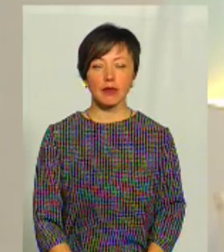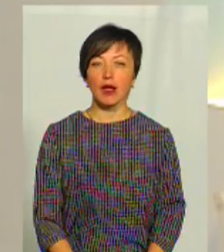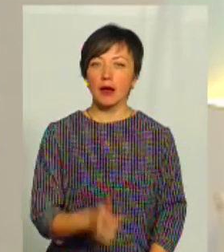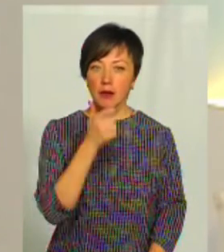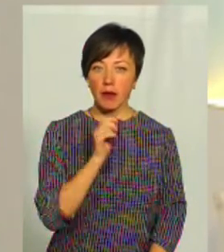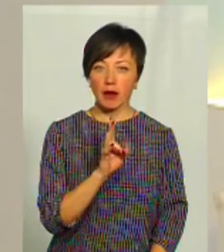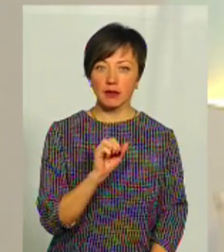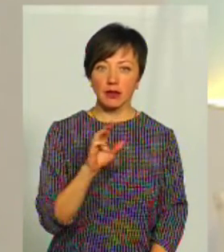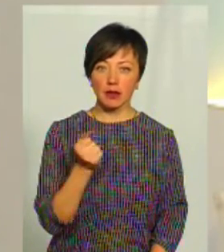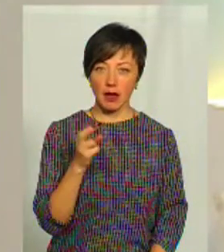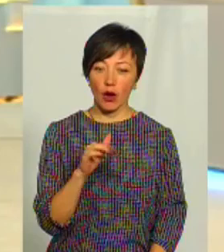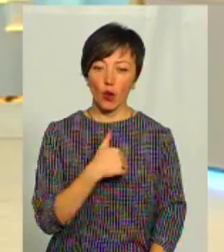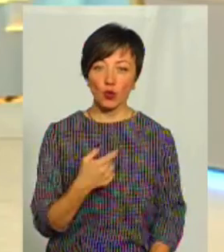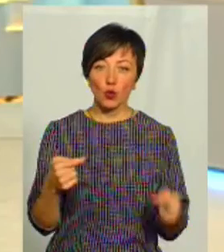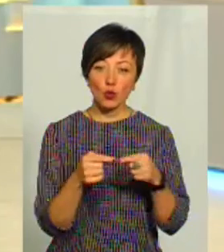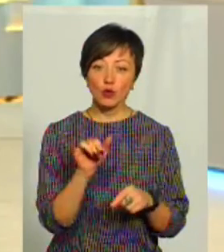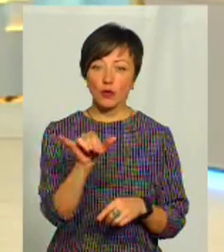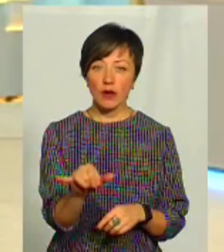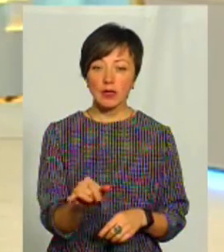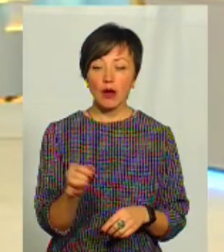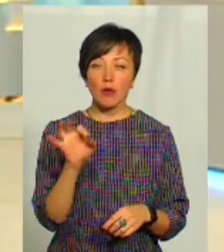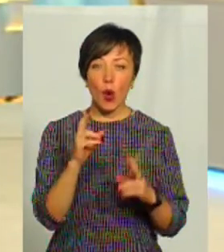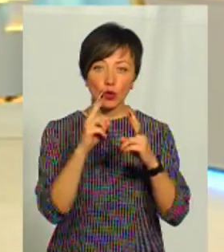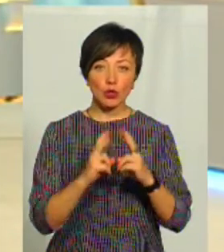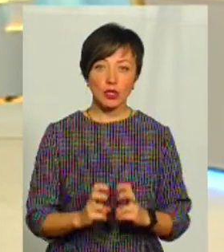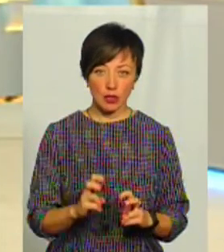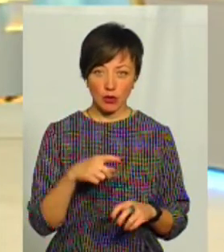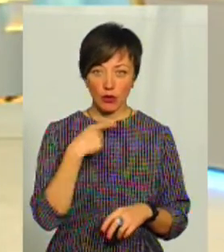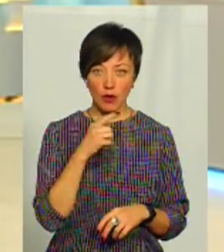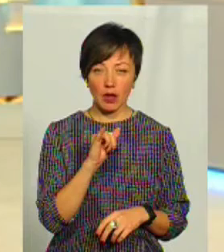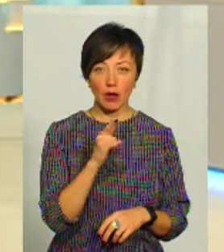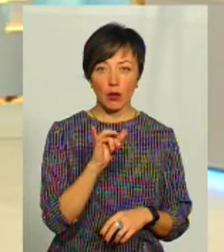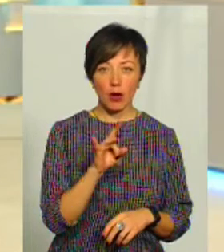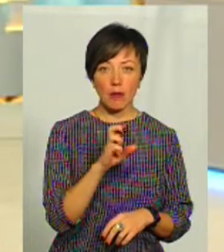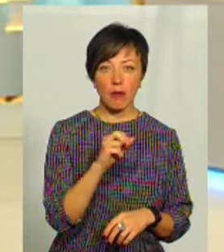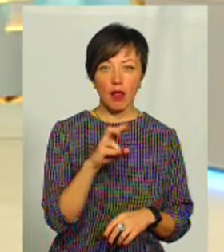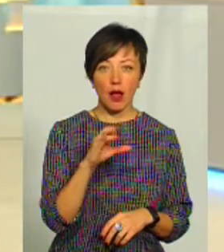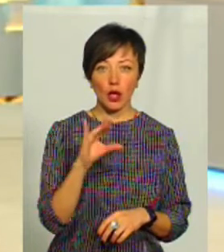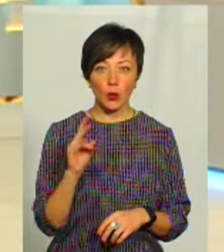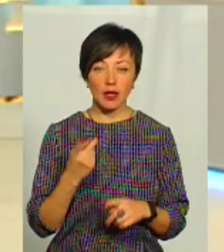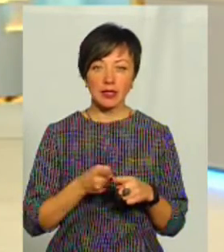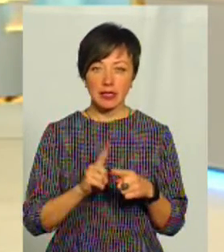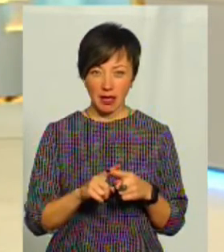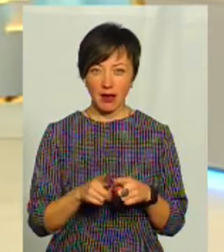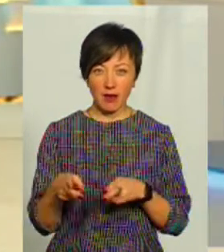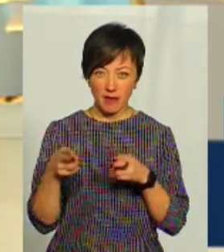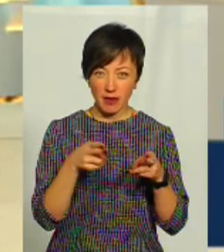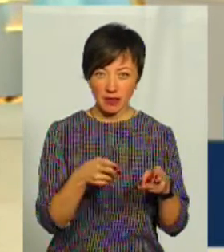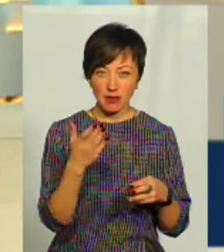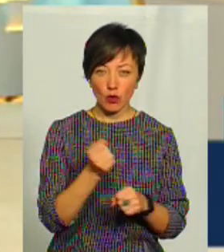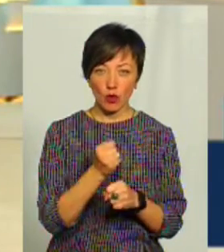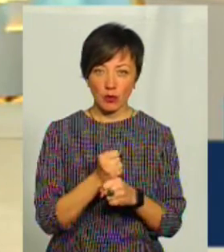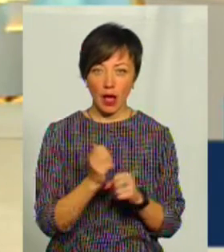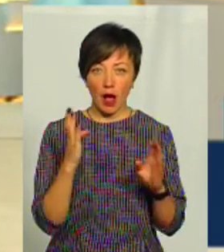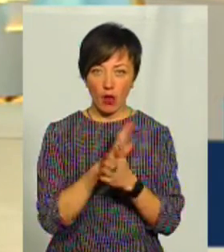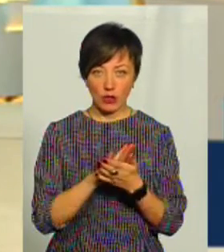Пані Наталя, хотів уточнити на рахунок тих досліджень, які говорив Ігор Баланюк. Це ось ті виїзди, так, які